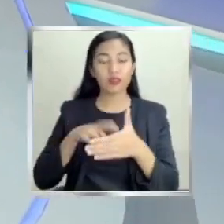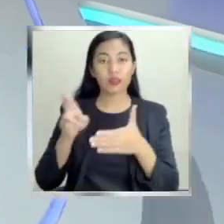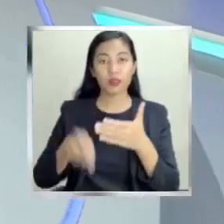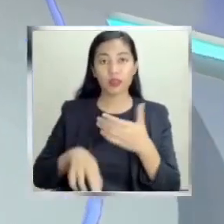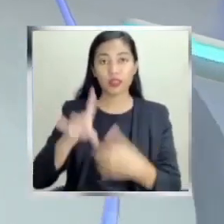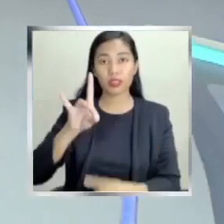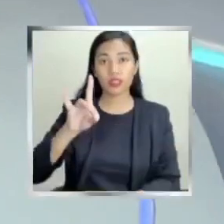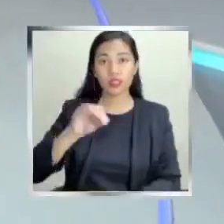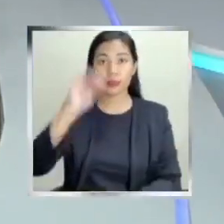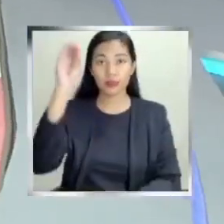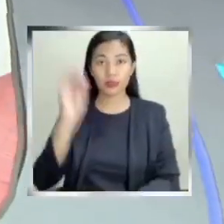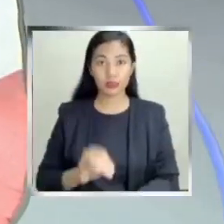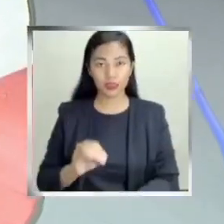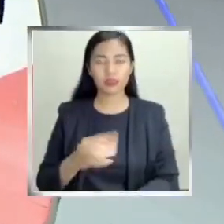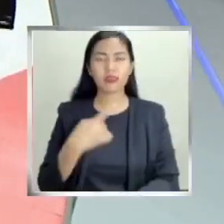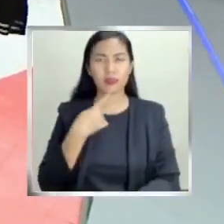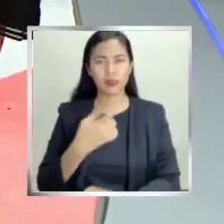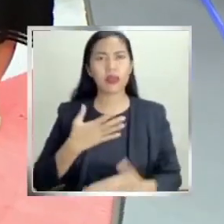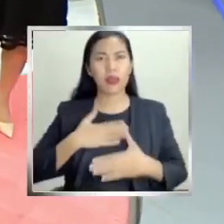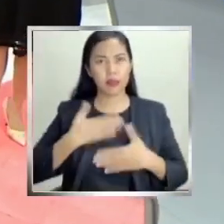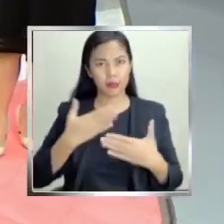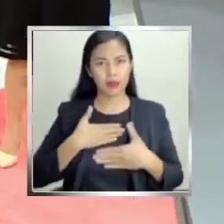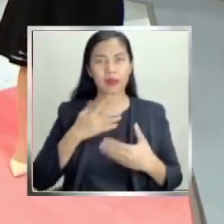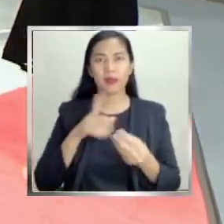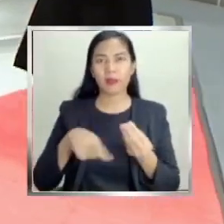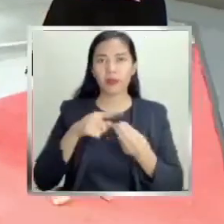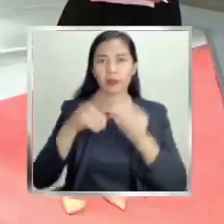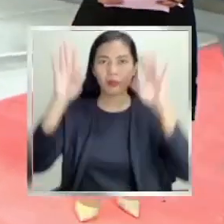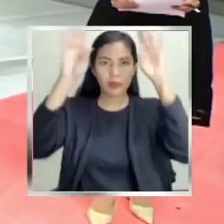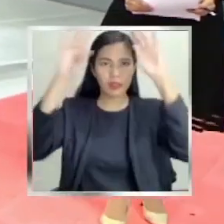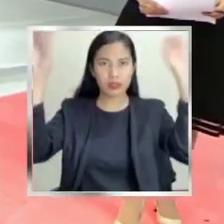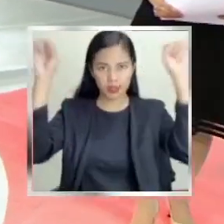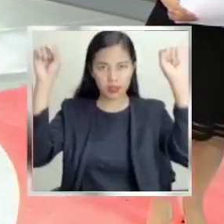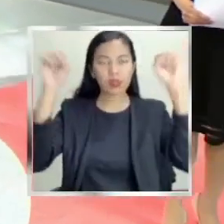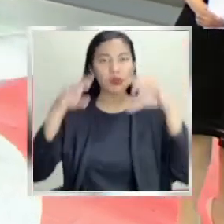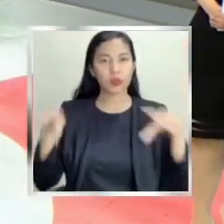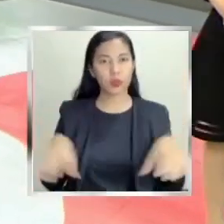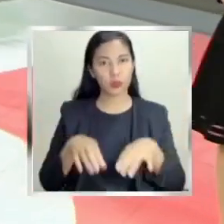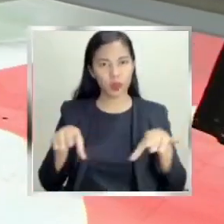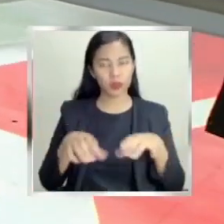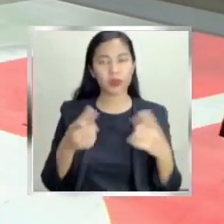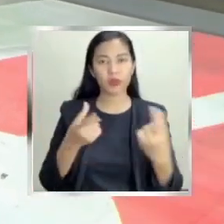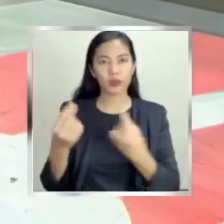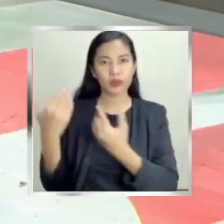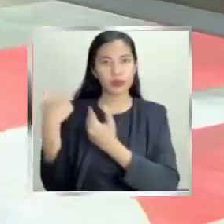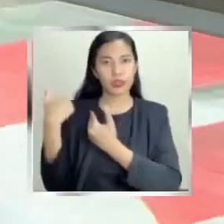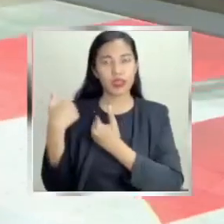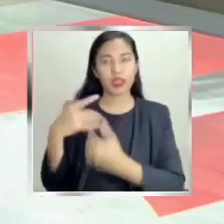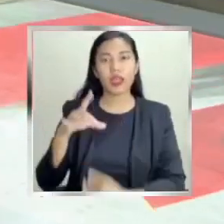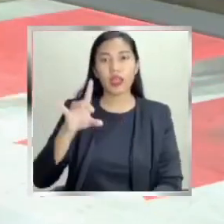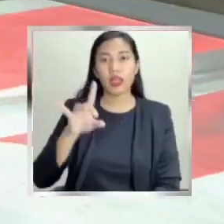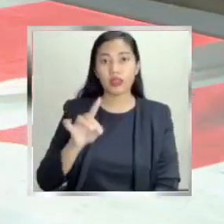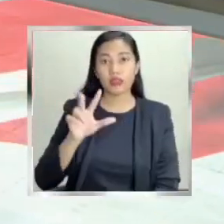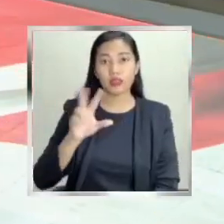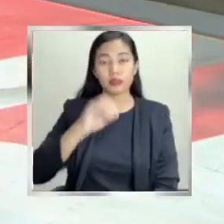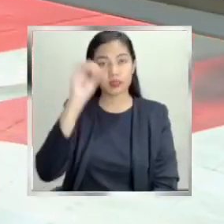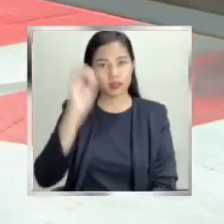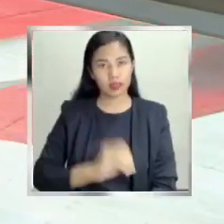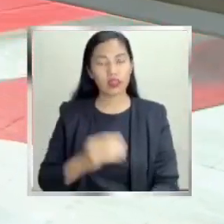pagganap ni Pangulong Bongbong Marcos sa kanyang mga tungkulin, habang 83% naman ang nagsabing tiwala sila sa